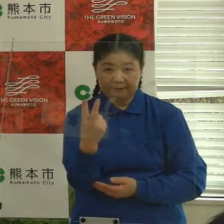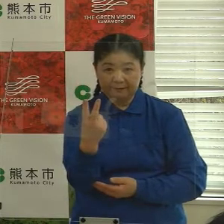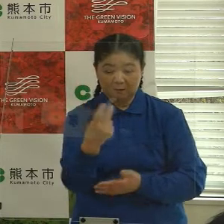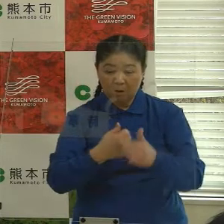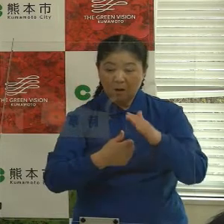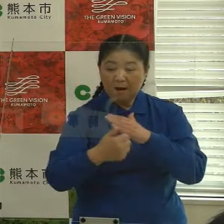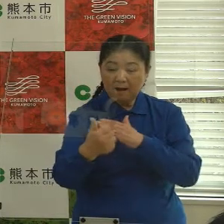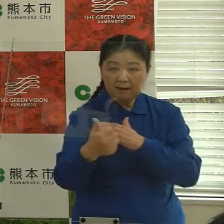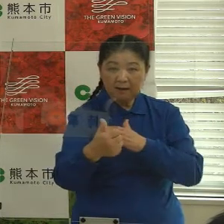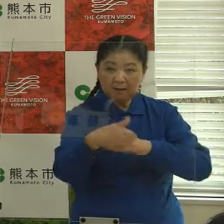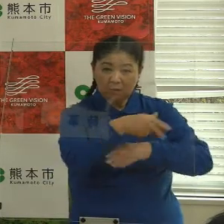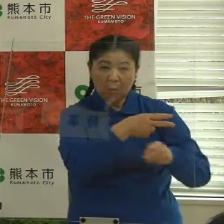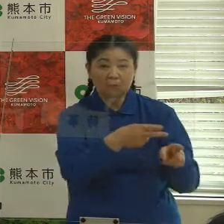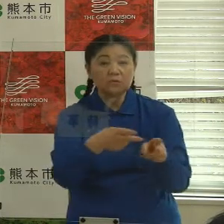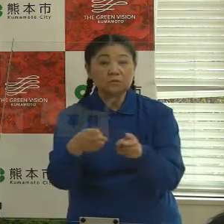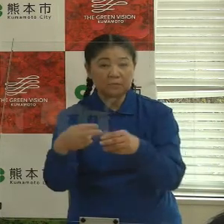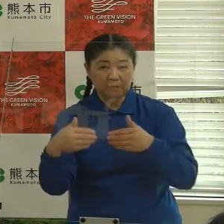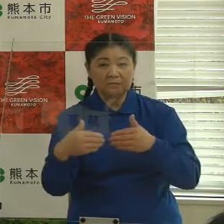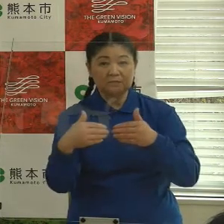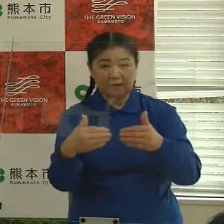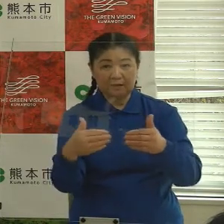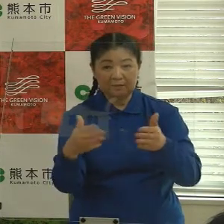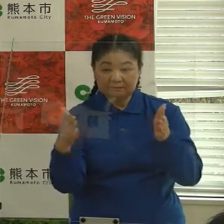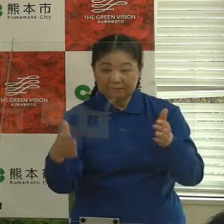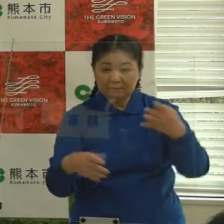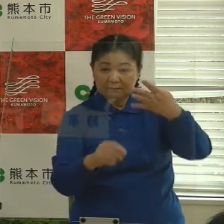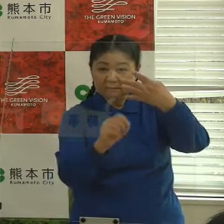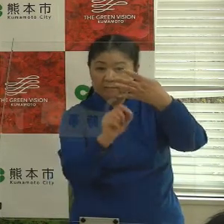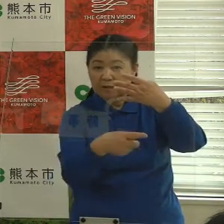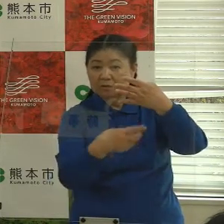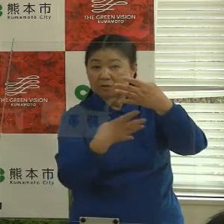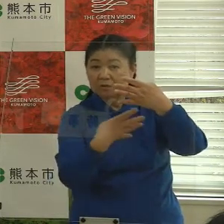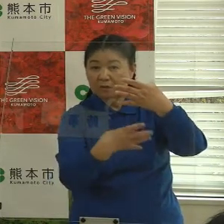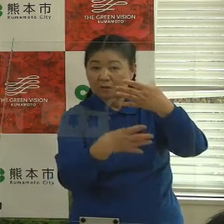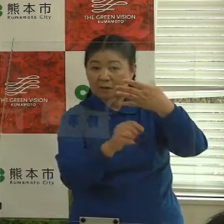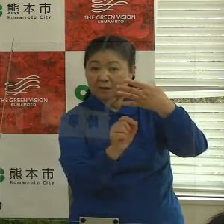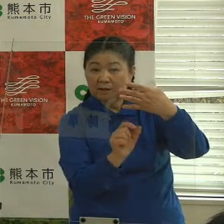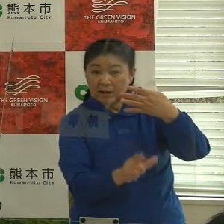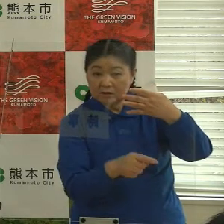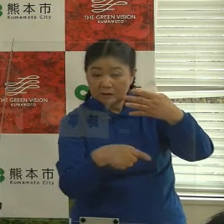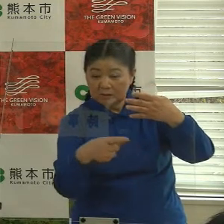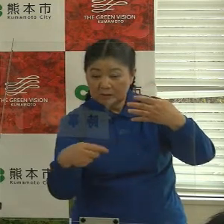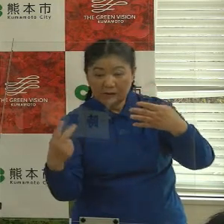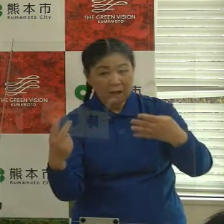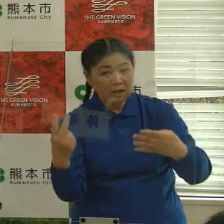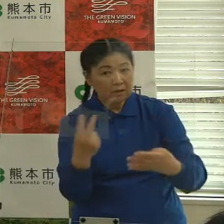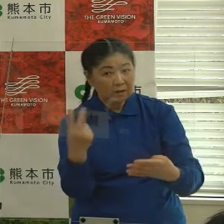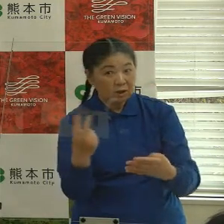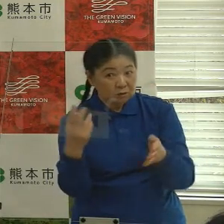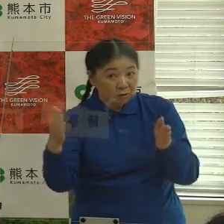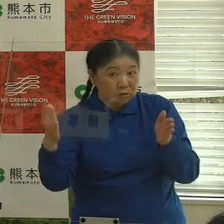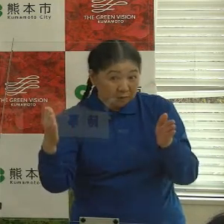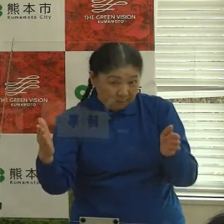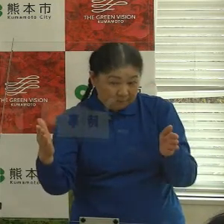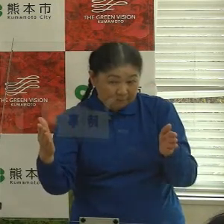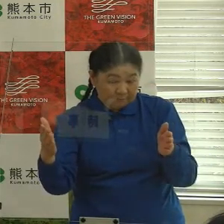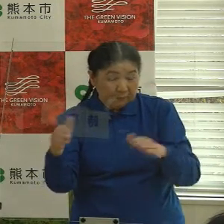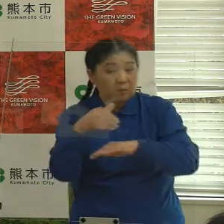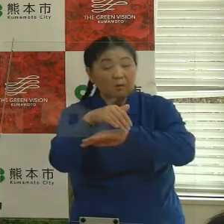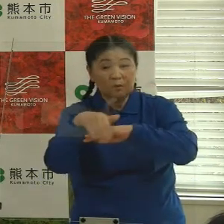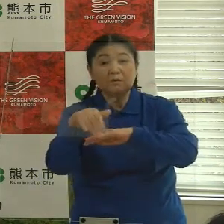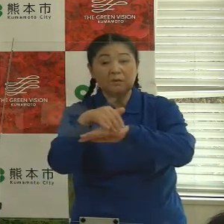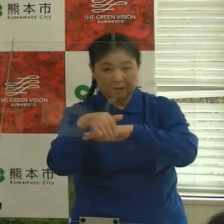向け準備を進めております。期間としては4月4日月曜日から2週間程度を予定をしております